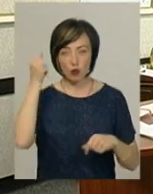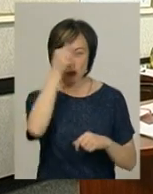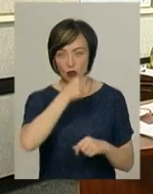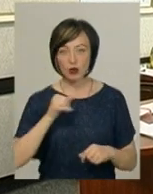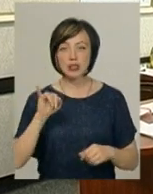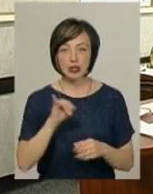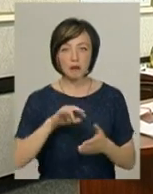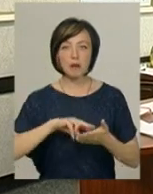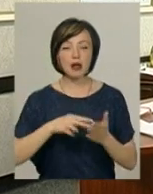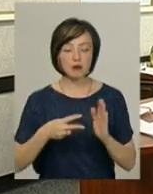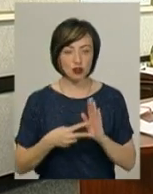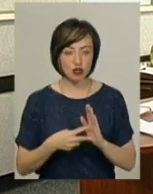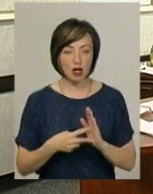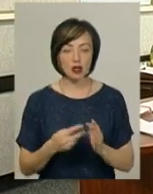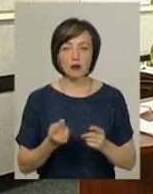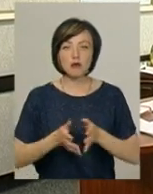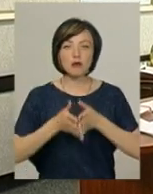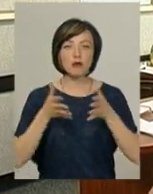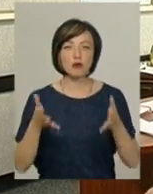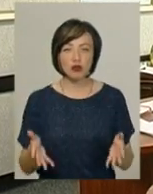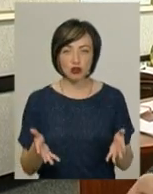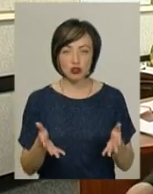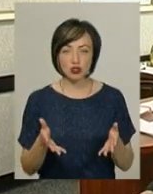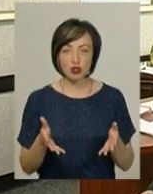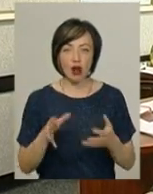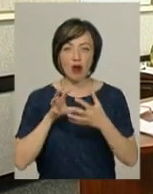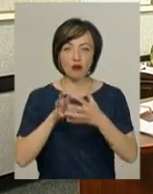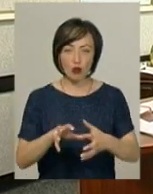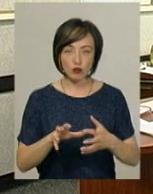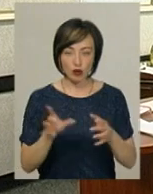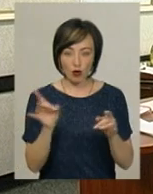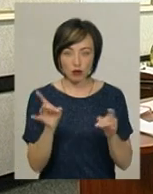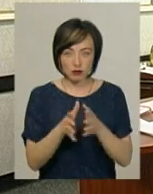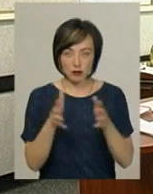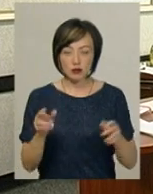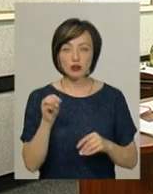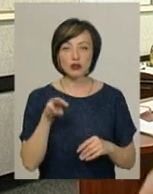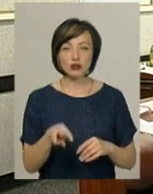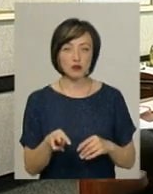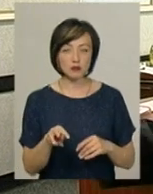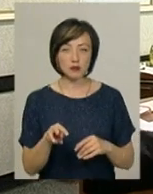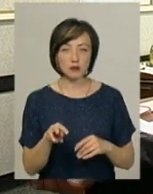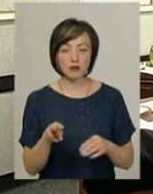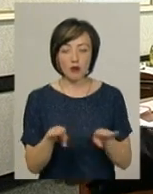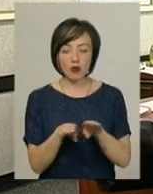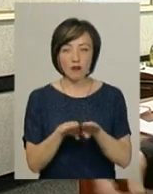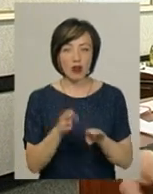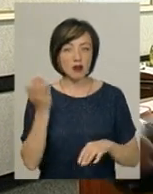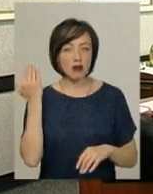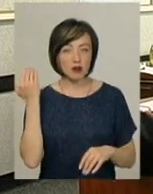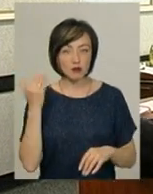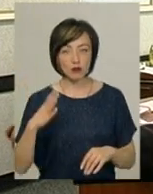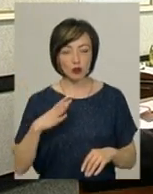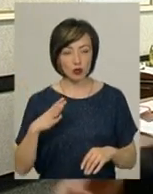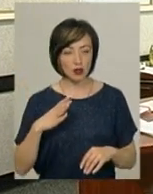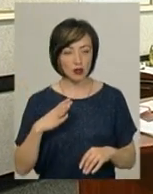і передбачає значно більшу кількість великих автобусів, які у порівнянні з тими, які були